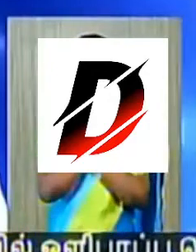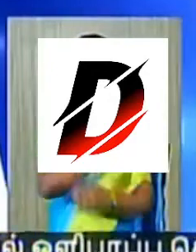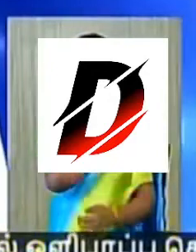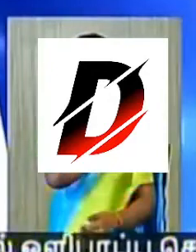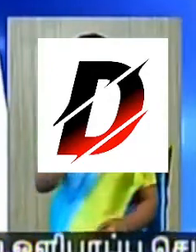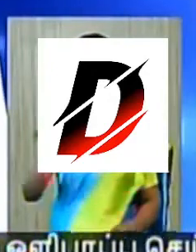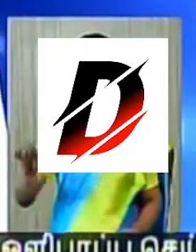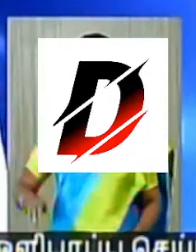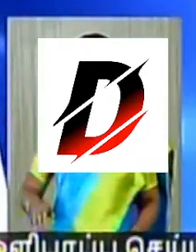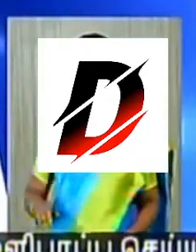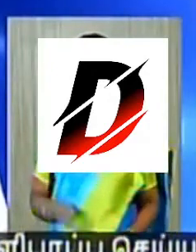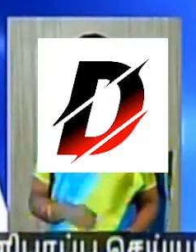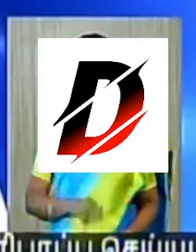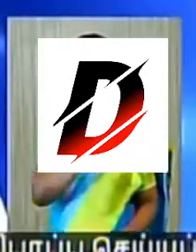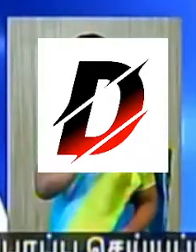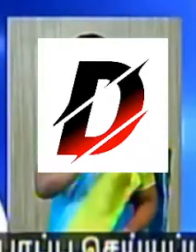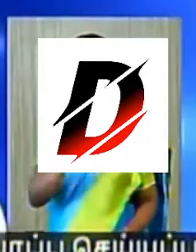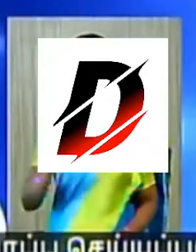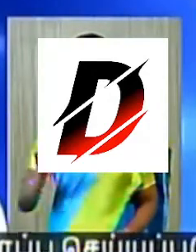அன்புமான செல்வங்களே,